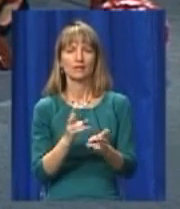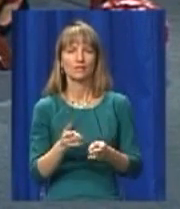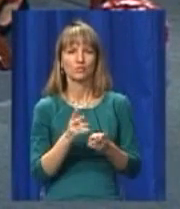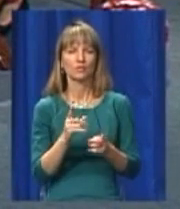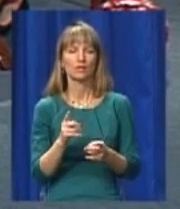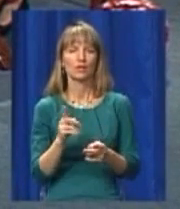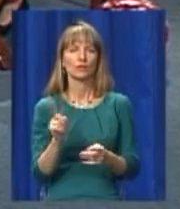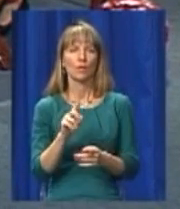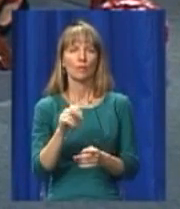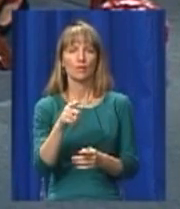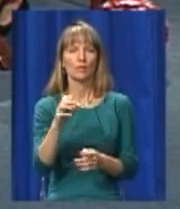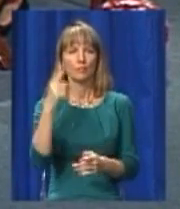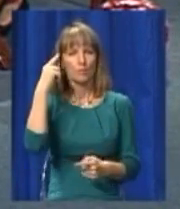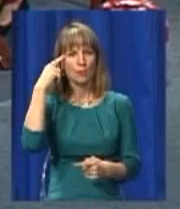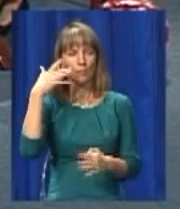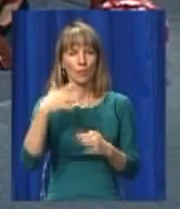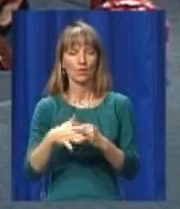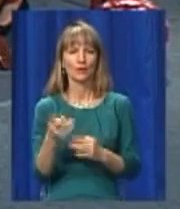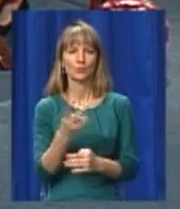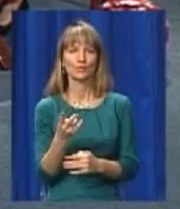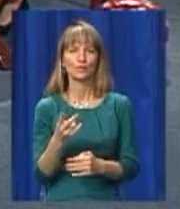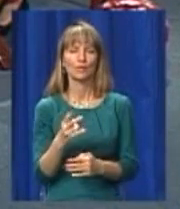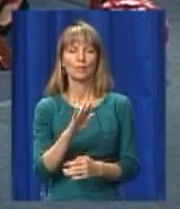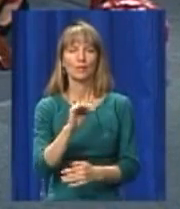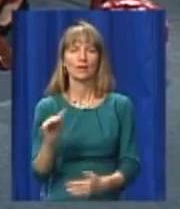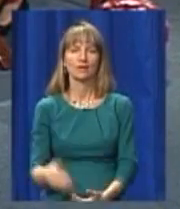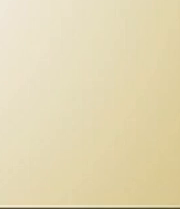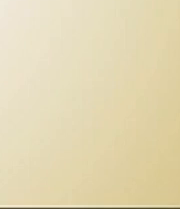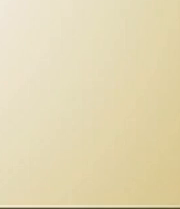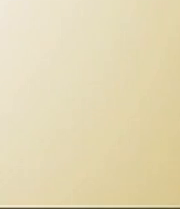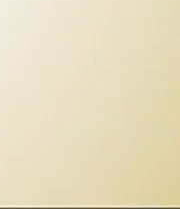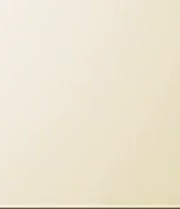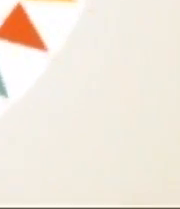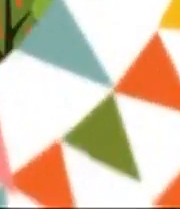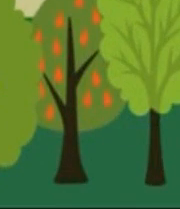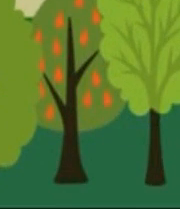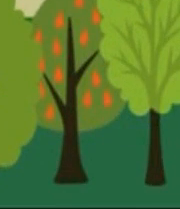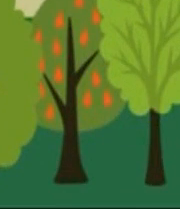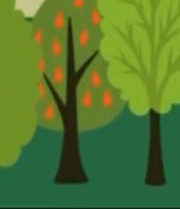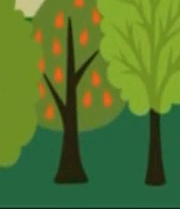можуть вас вислухати і зрозуміти в будь-який момент. Па-па! Mm-hmm.